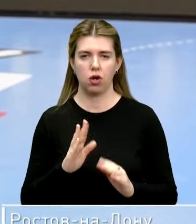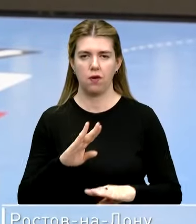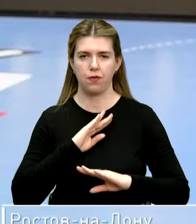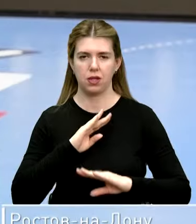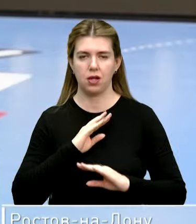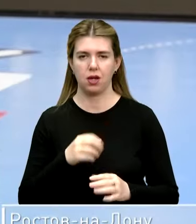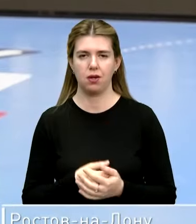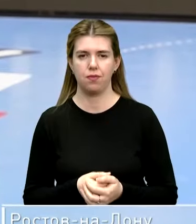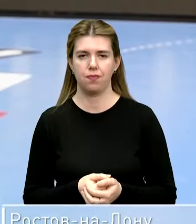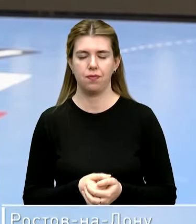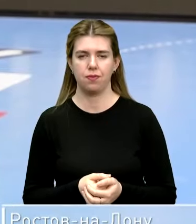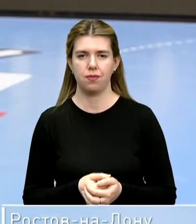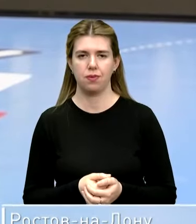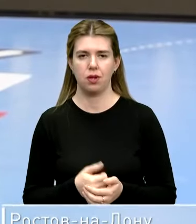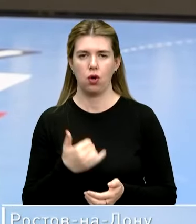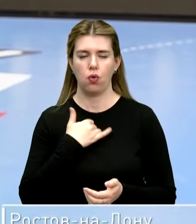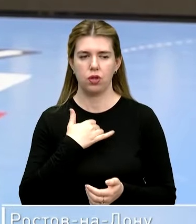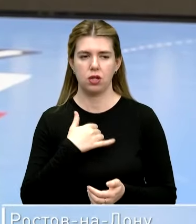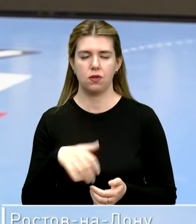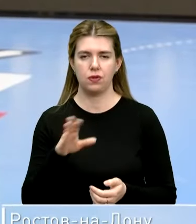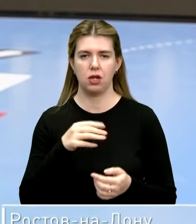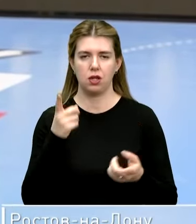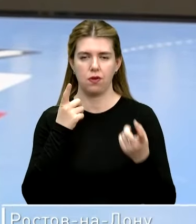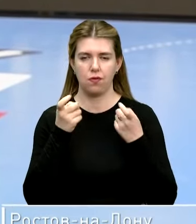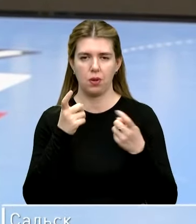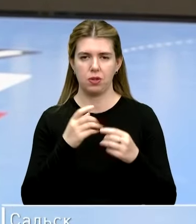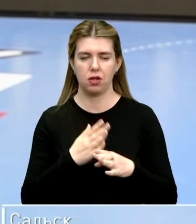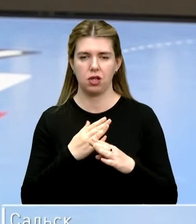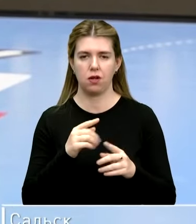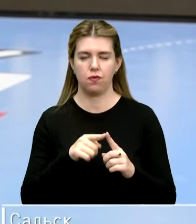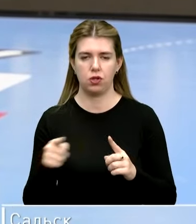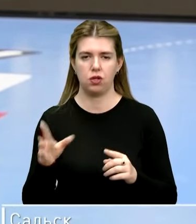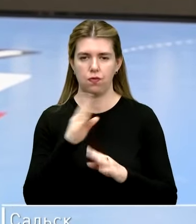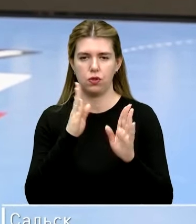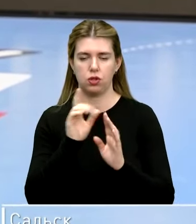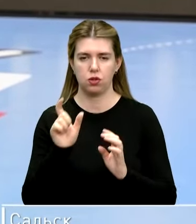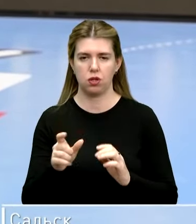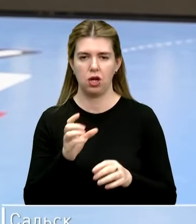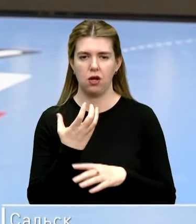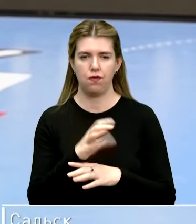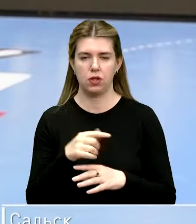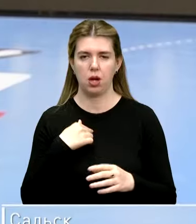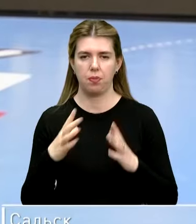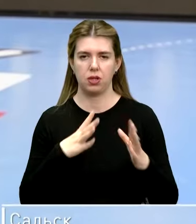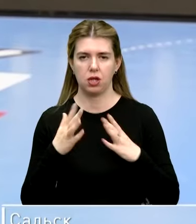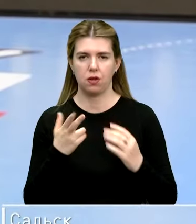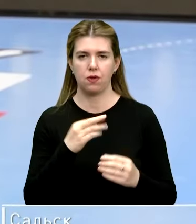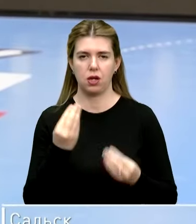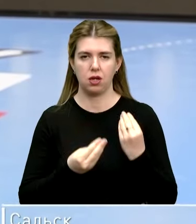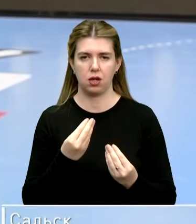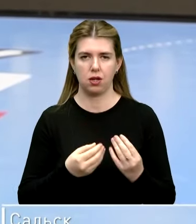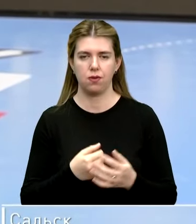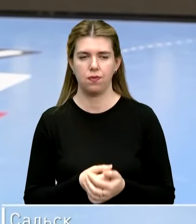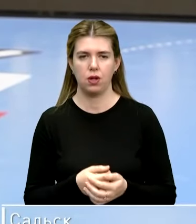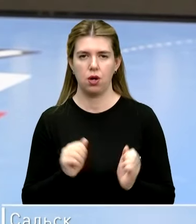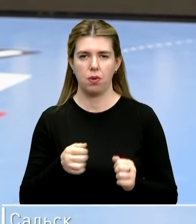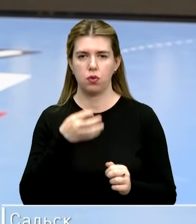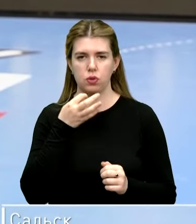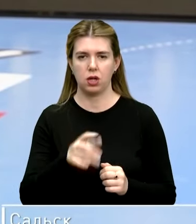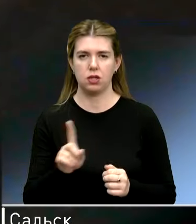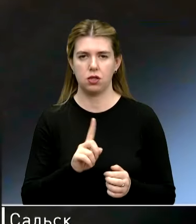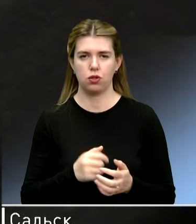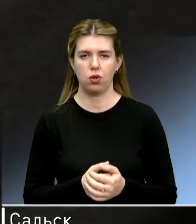вратари. И у нас там вся информация хранится в течение всего сезона. Все видео, которые я подготавливаю для игр. То есть могу сказать,